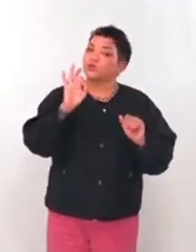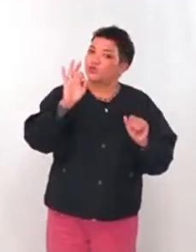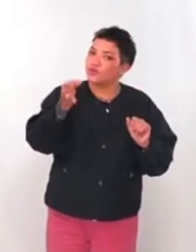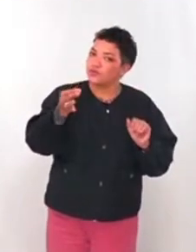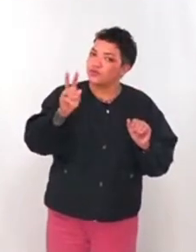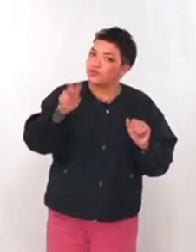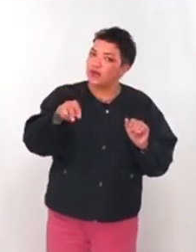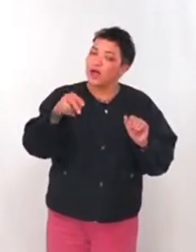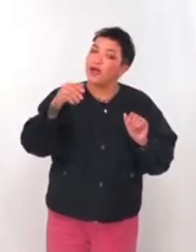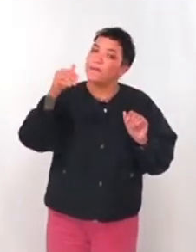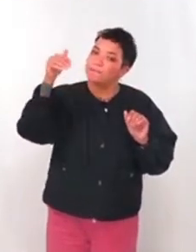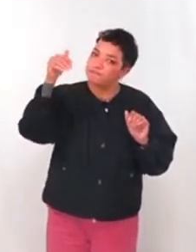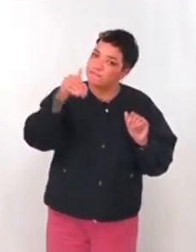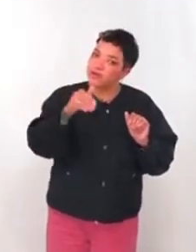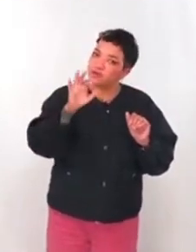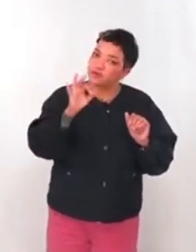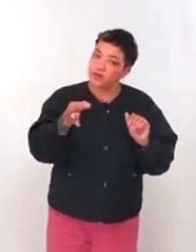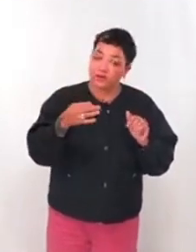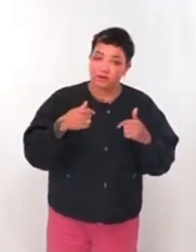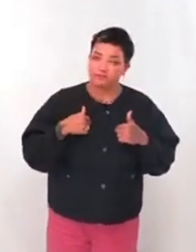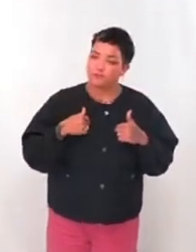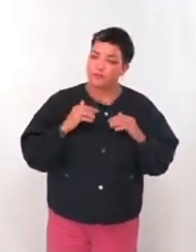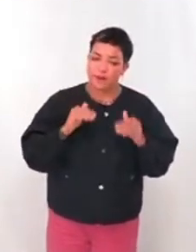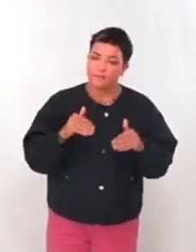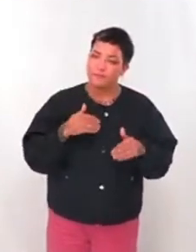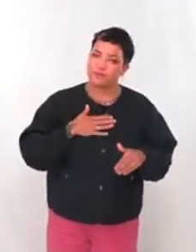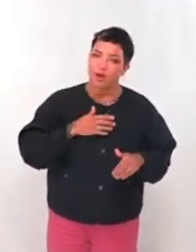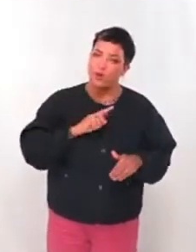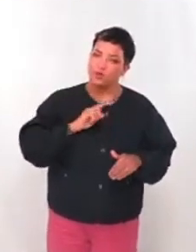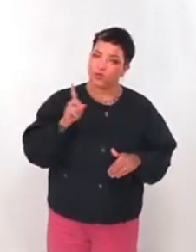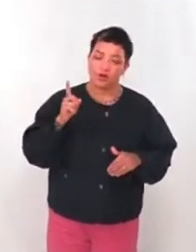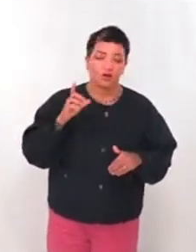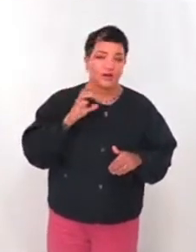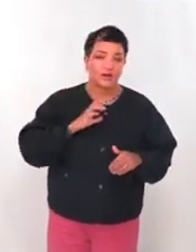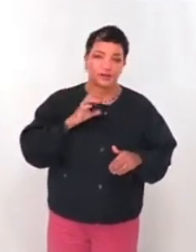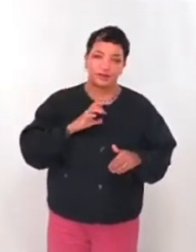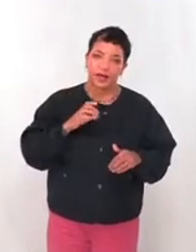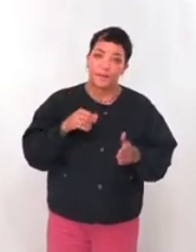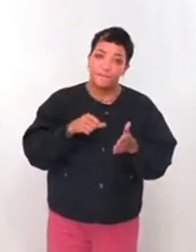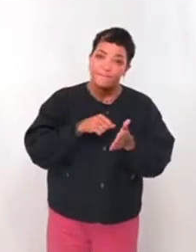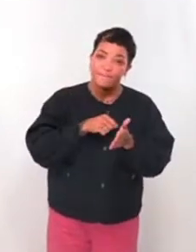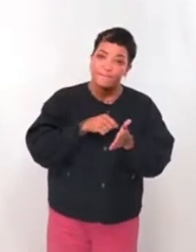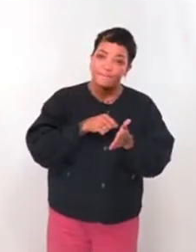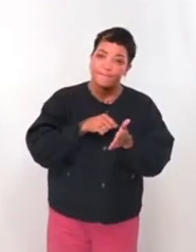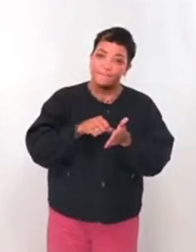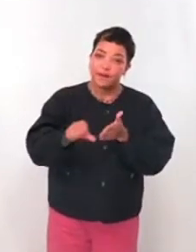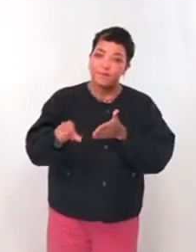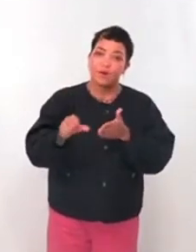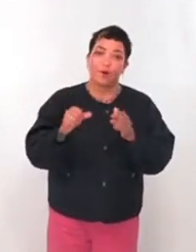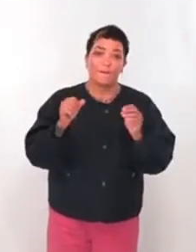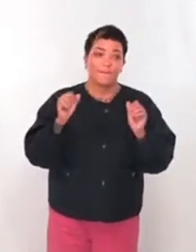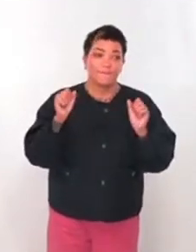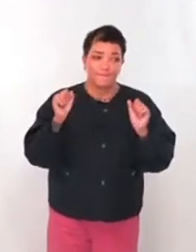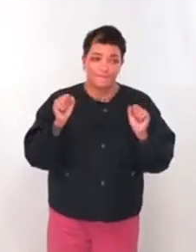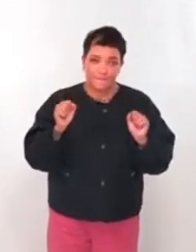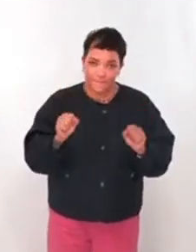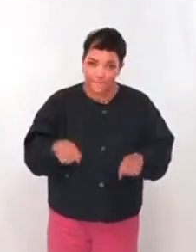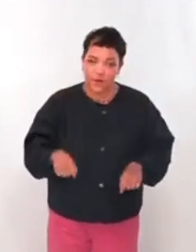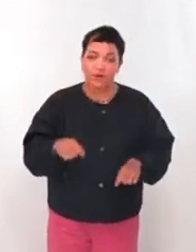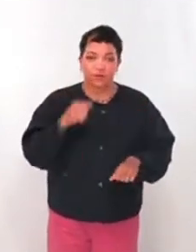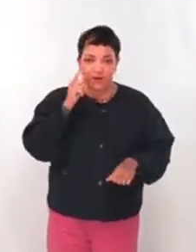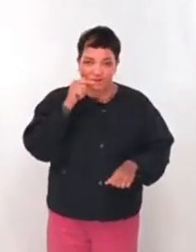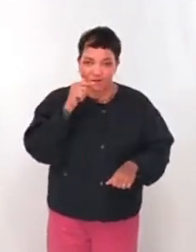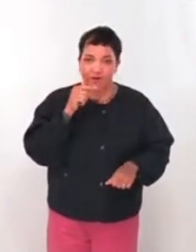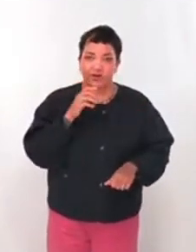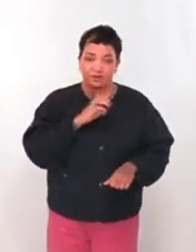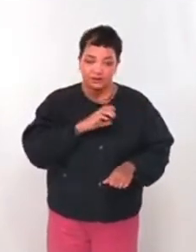ne nous en satisfaisons pas. Nous travaillons bien sûr pour faire en sorte que les paiements puissent s'effectuer et en tout cas